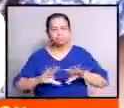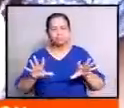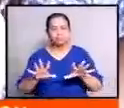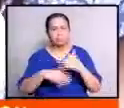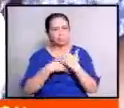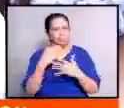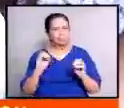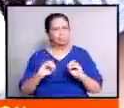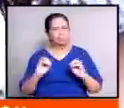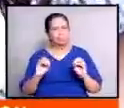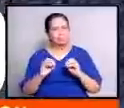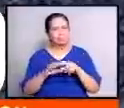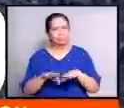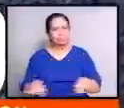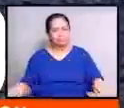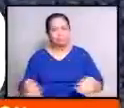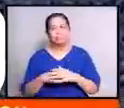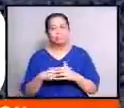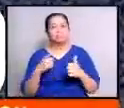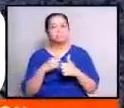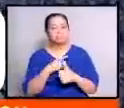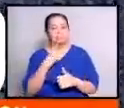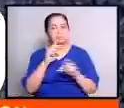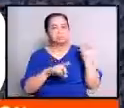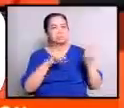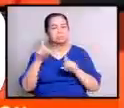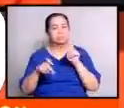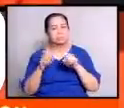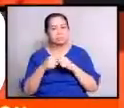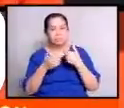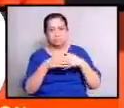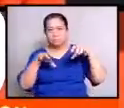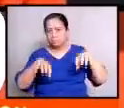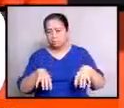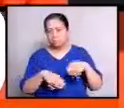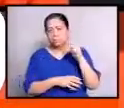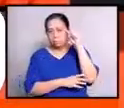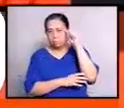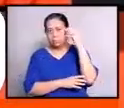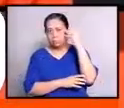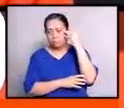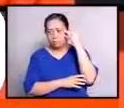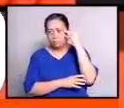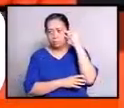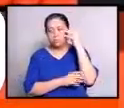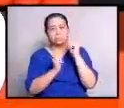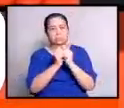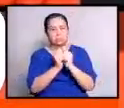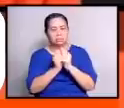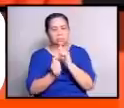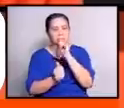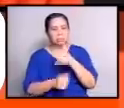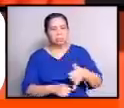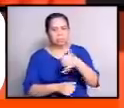dugo sa mga semento. Una raw pinagtanungan ni Marie ang kanilang kapitbahay na si Alexander Morpus. Nakasama rin nila sa